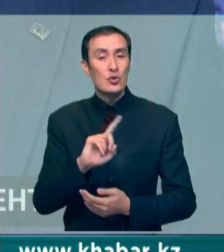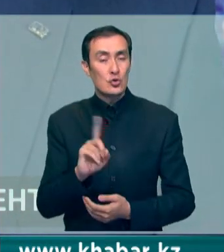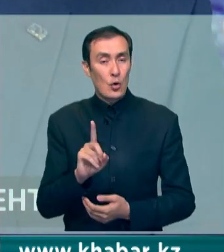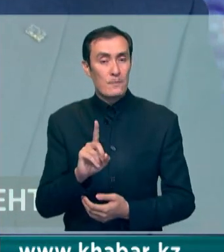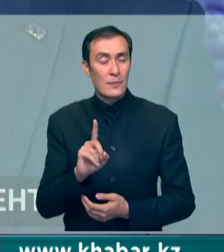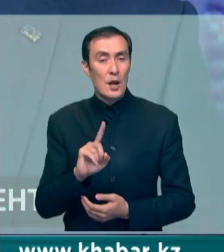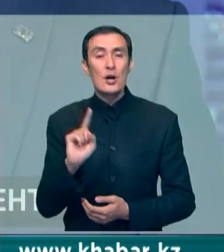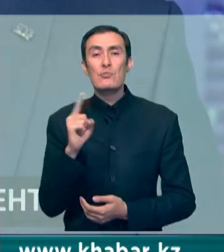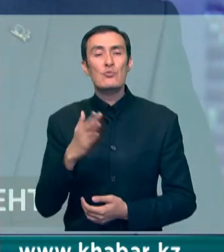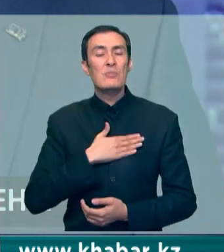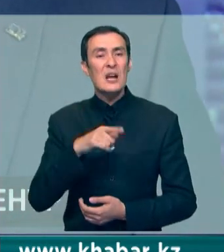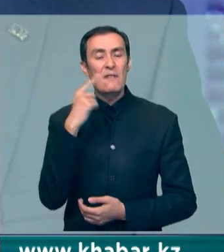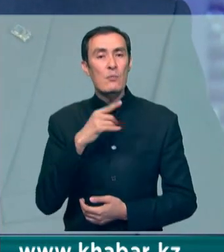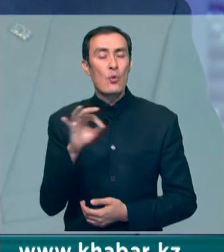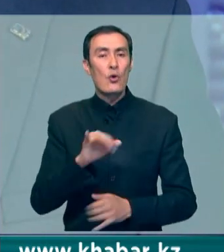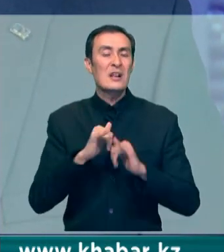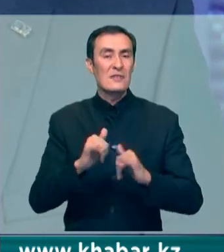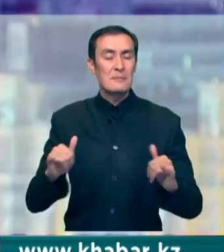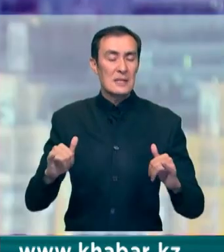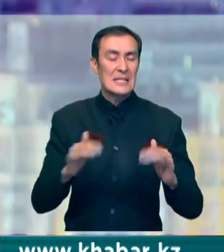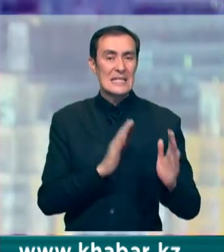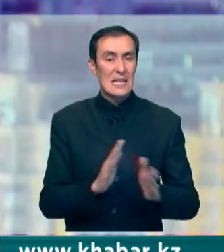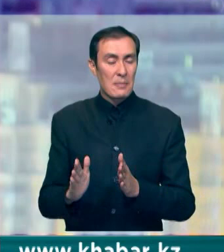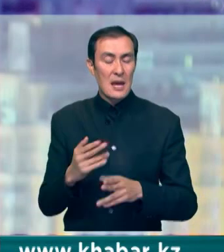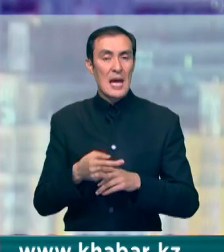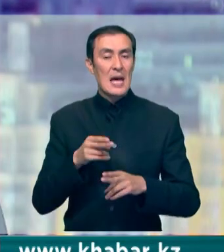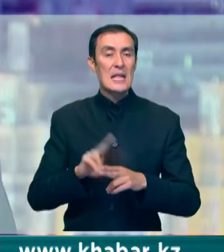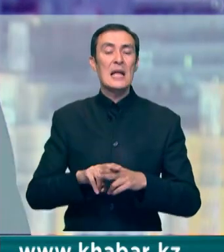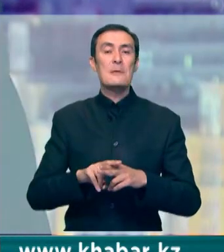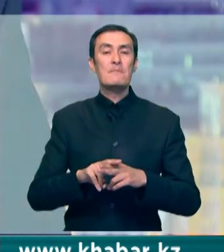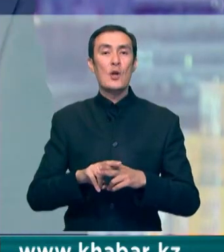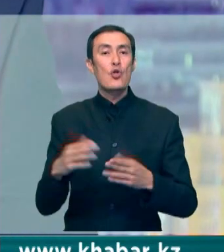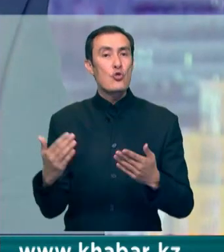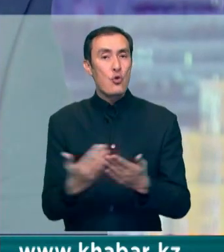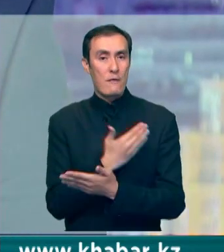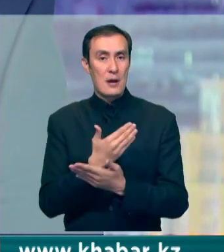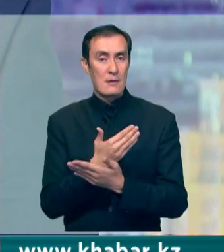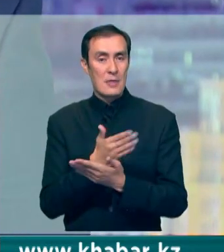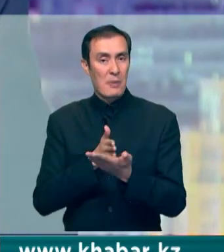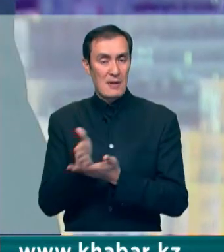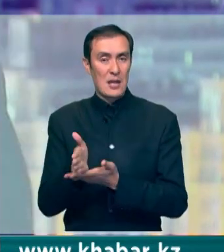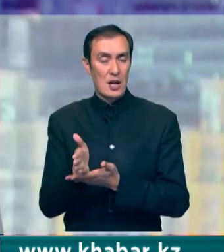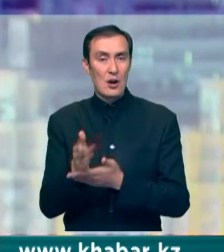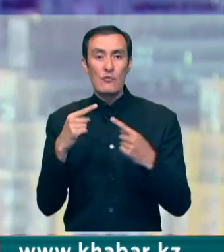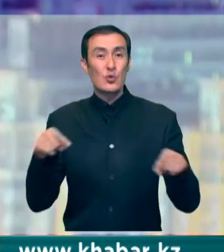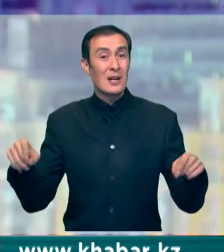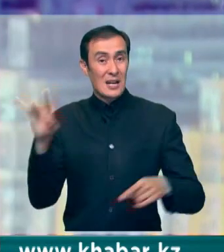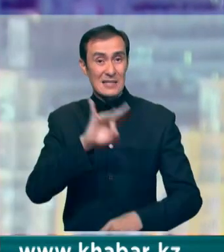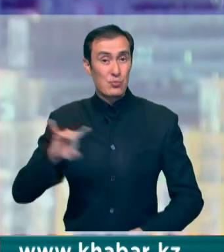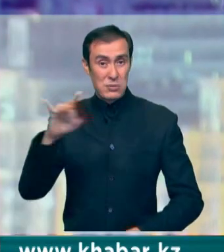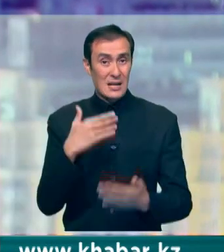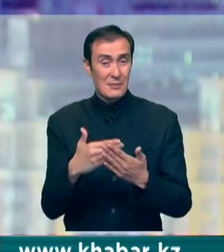почему мы говорим о прогрессивной системе это ноу-хау в других республиках